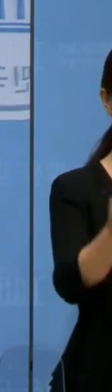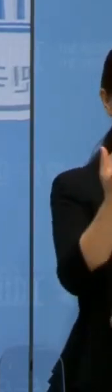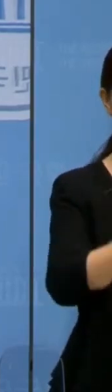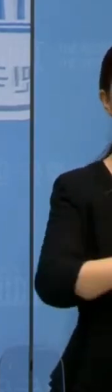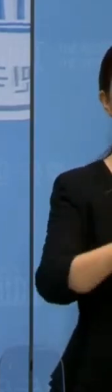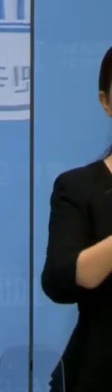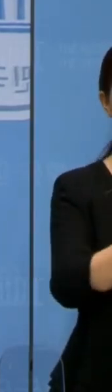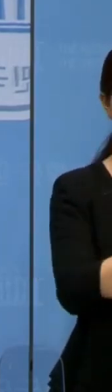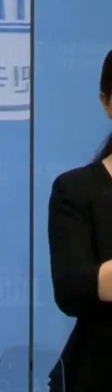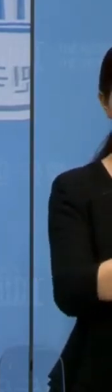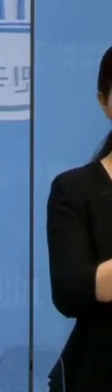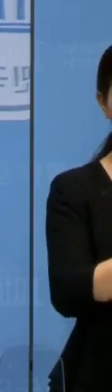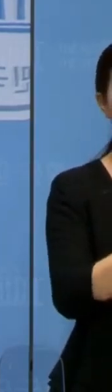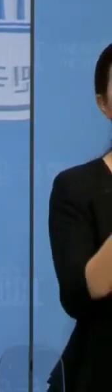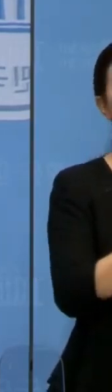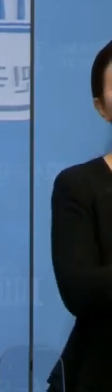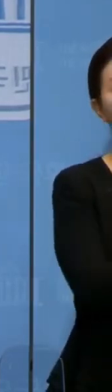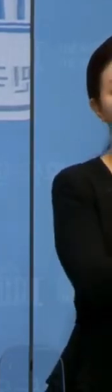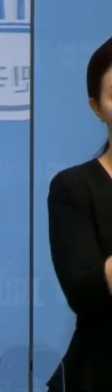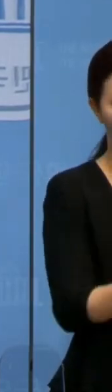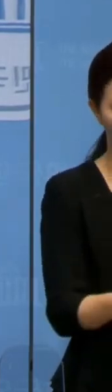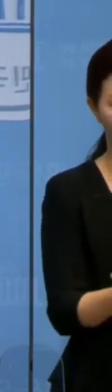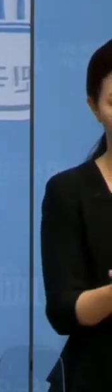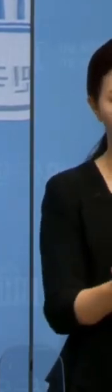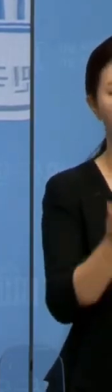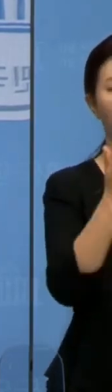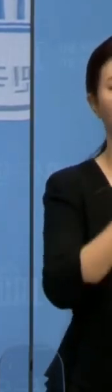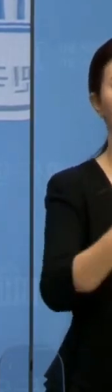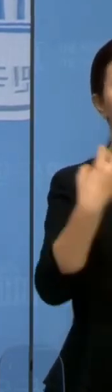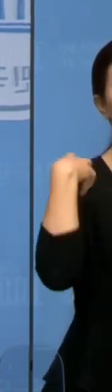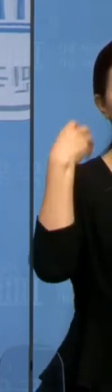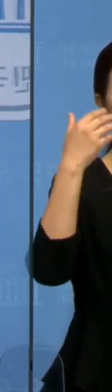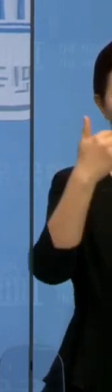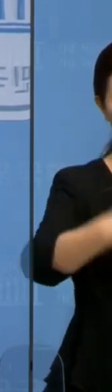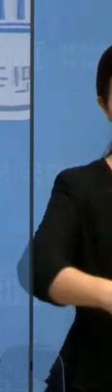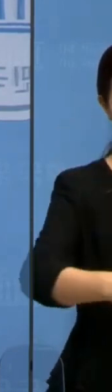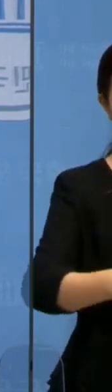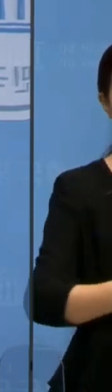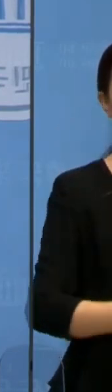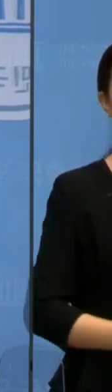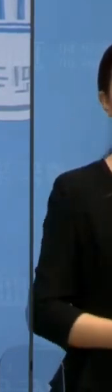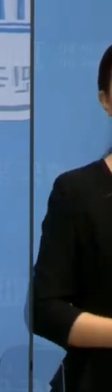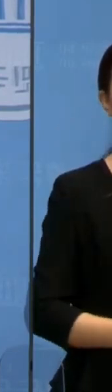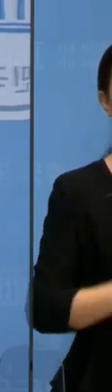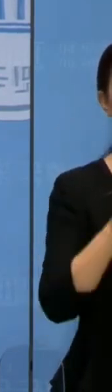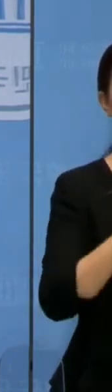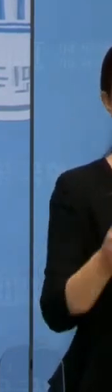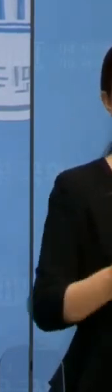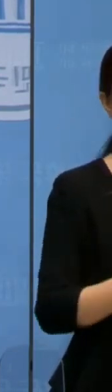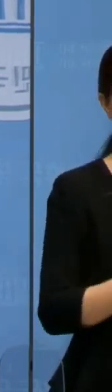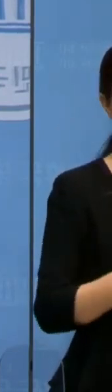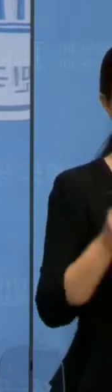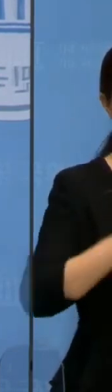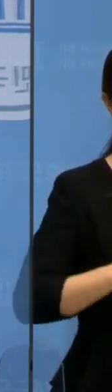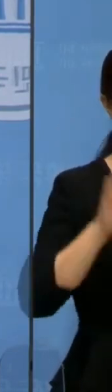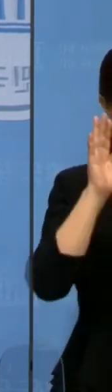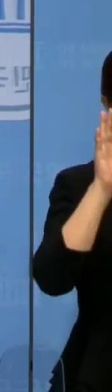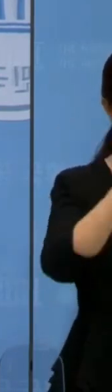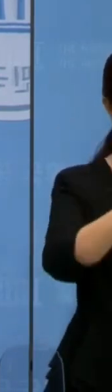혁신의 중심이 되어달라고 말씀하셨습니다. 그 기대 저